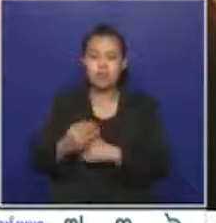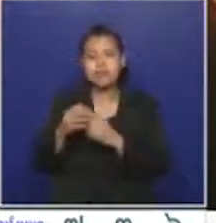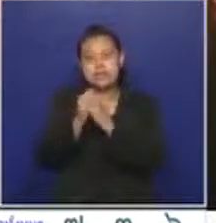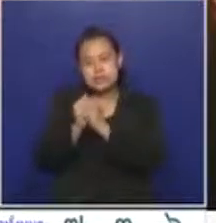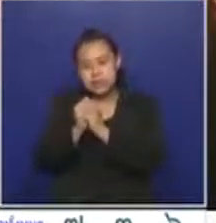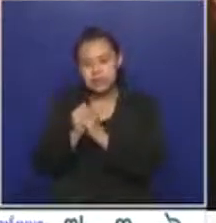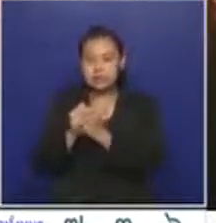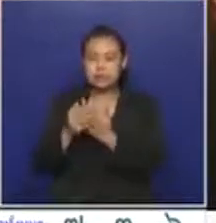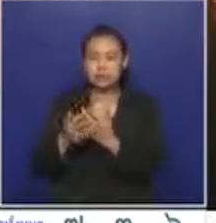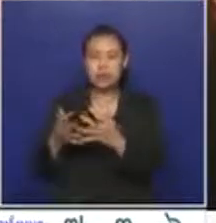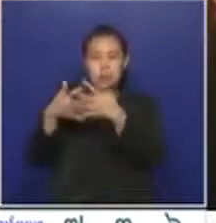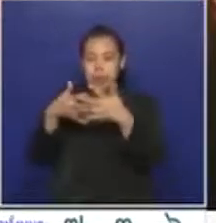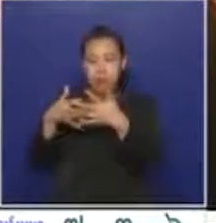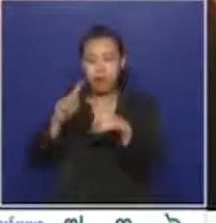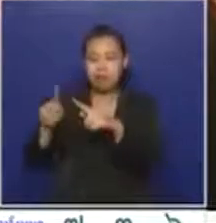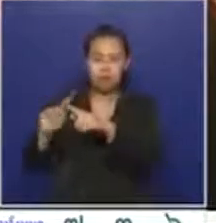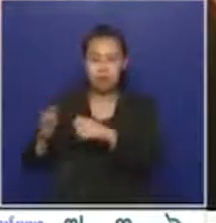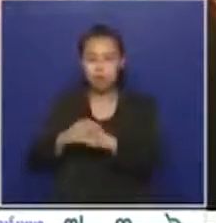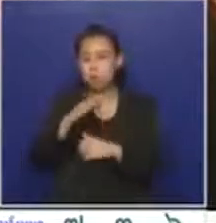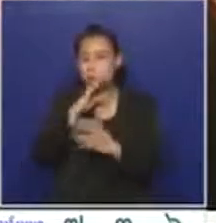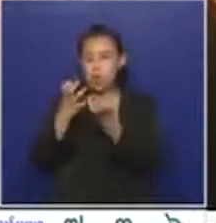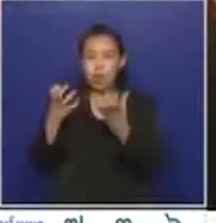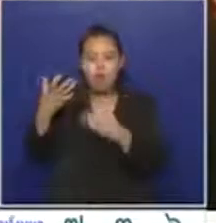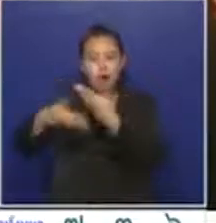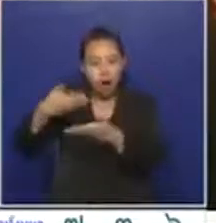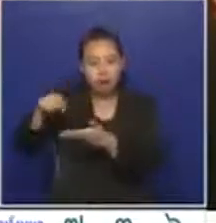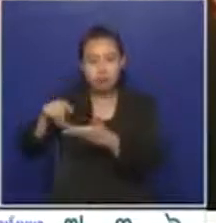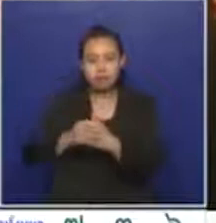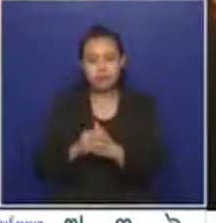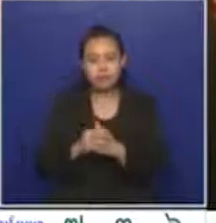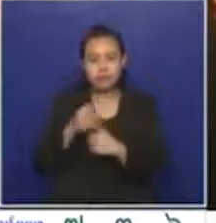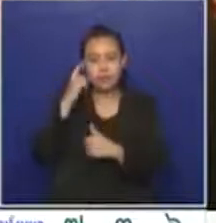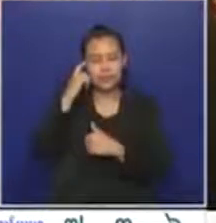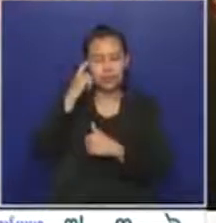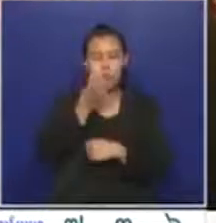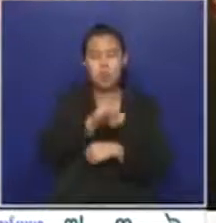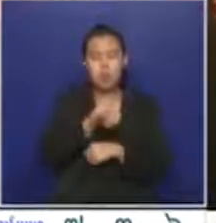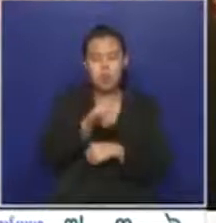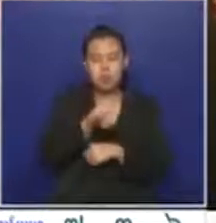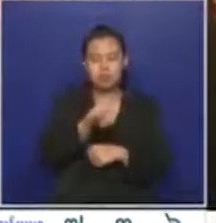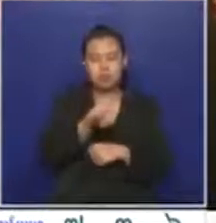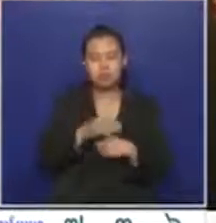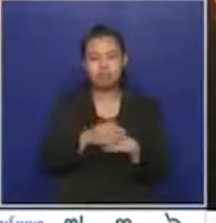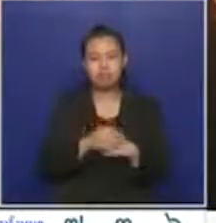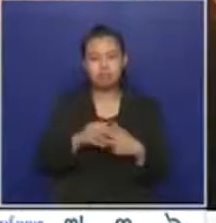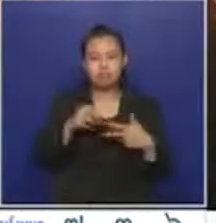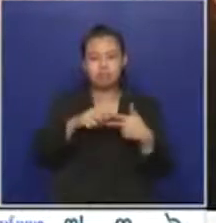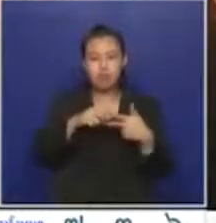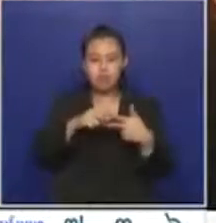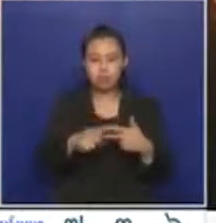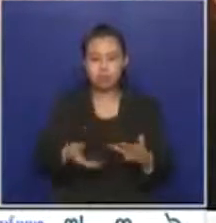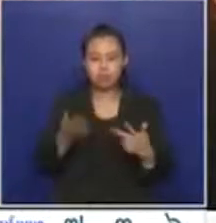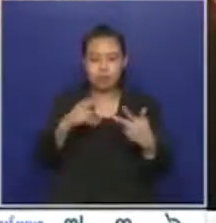ทศที่เน้นการบริโภคมูลค่าของภาษีขายหรือภาษีมูลค่าเพิ่มของเราจึงเป็นสัดส่วนที่น้อยมากนั่นคือกลุ่มที่